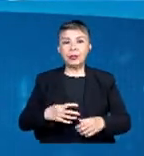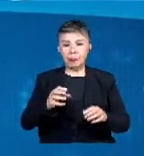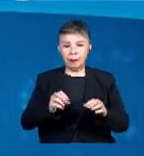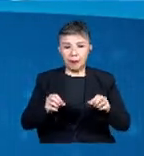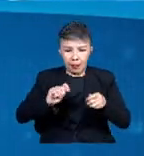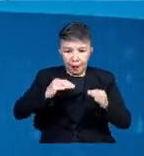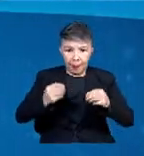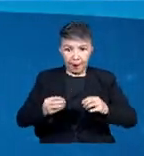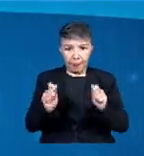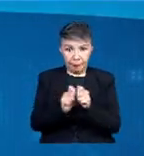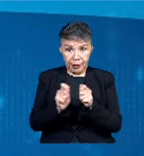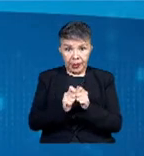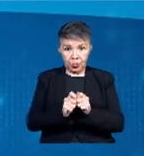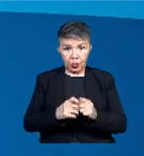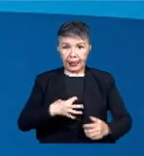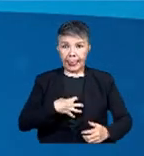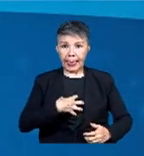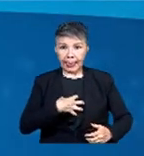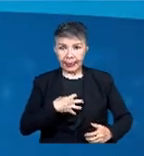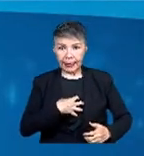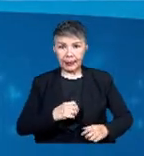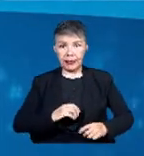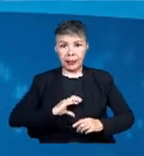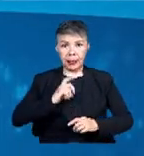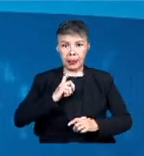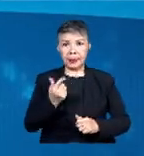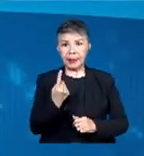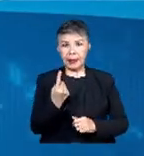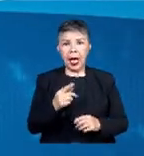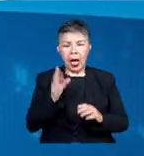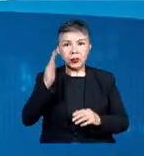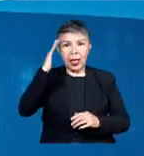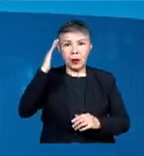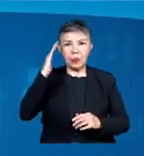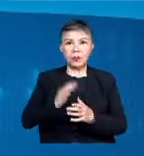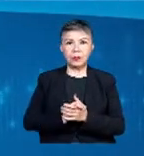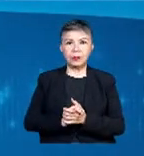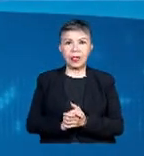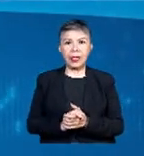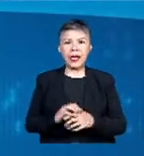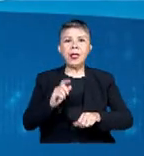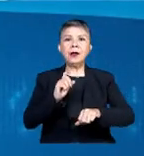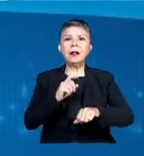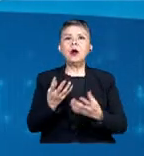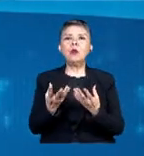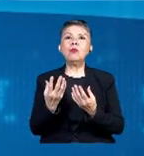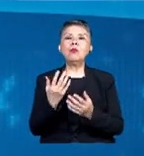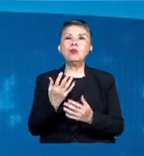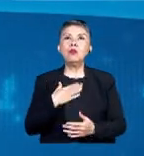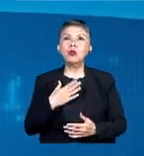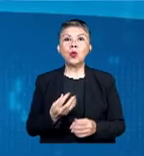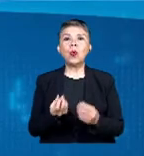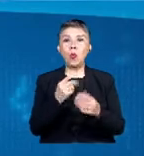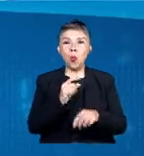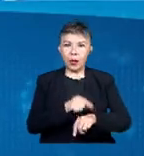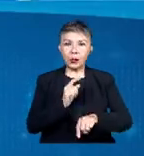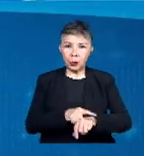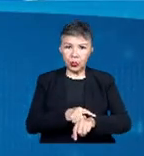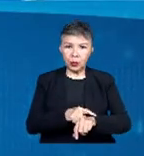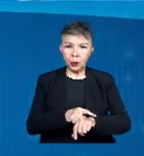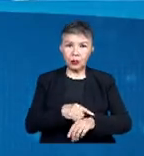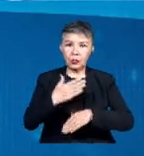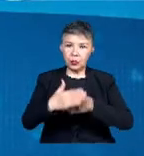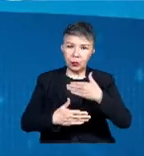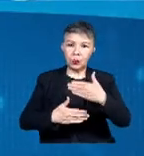karakteristik, kemampuan untuk mengetahui ini perlu waktu. Perlu waktunya itu seperti apa? Ya tentu